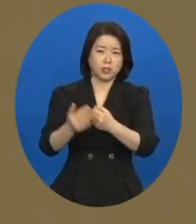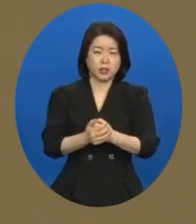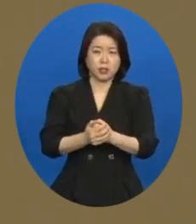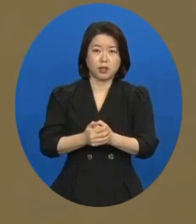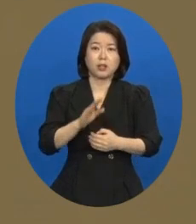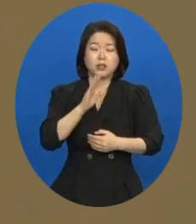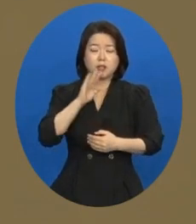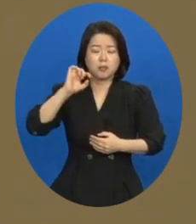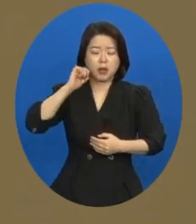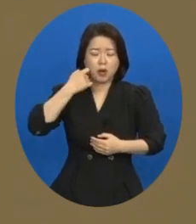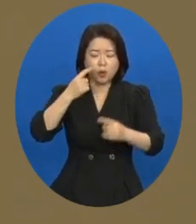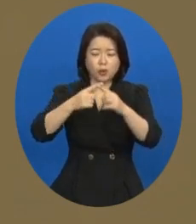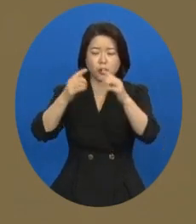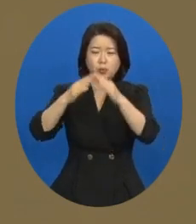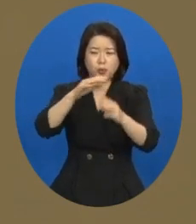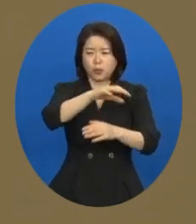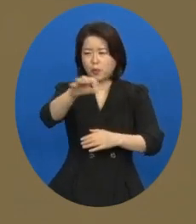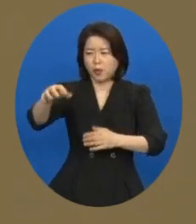정말 어려운 교회 많습니다.